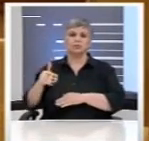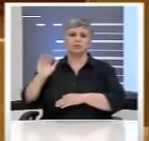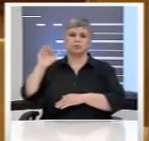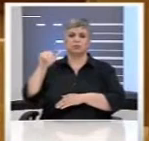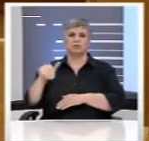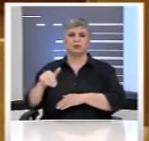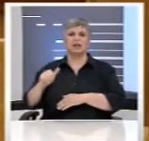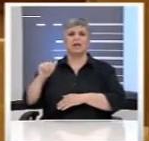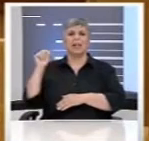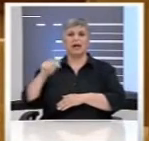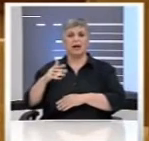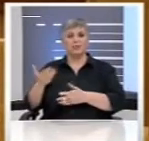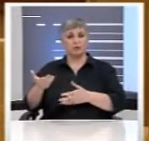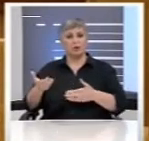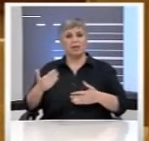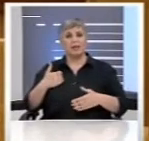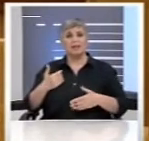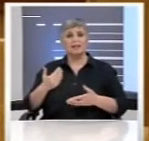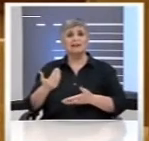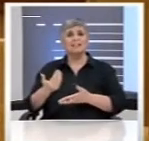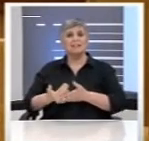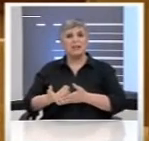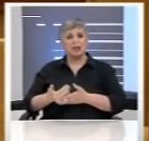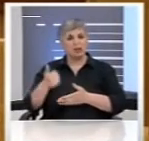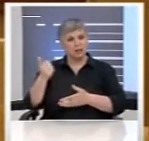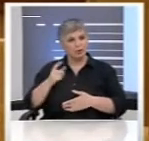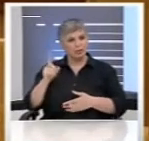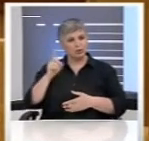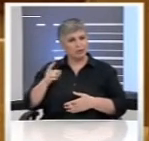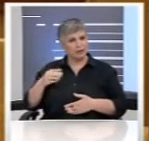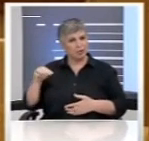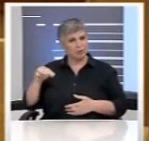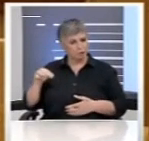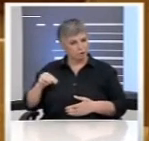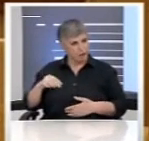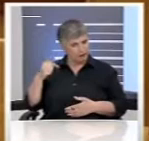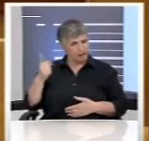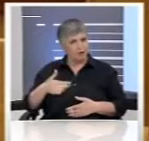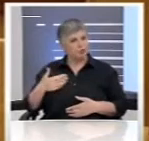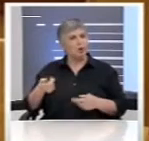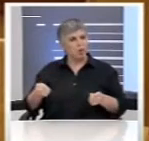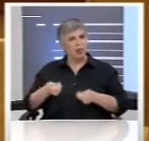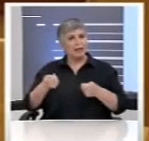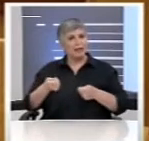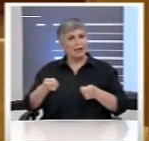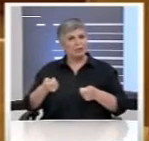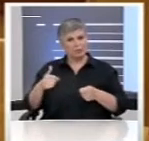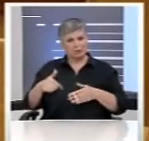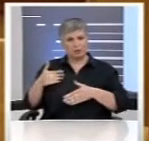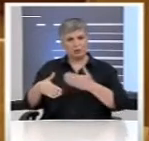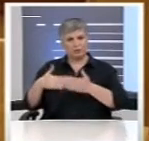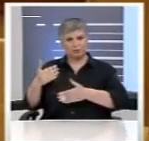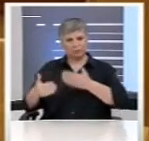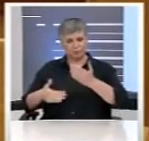επιτόκια. Ακριβώς αυτό που ζητάει δηλαδή ο κύριος Μητσοτάκης υλοποιείται ήδη σταδιακά. Πάμε τώρα στην απόφαση του Eurogroup και